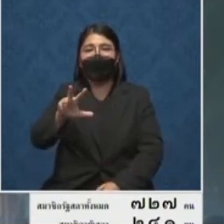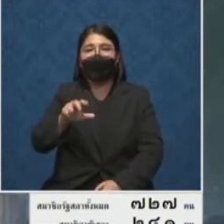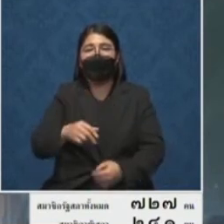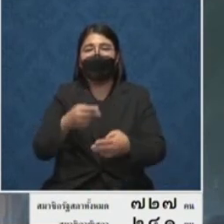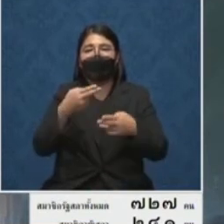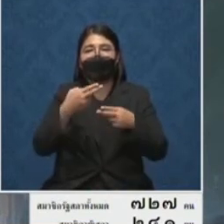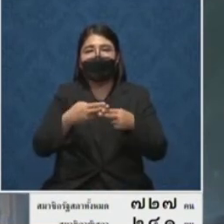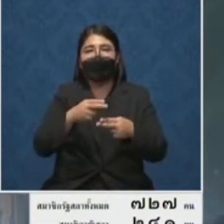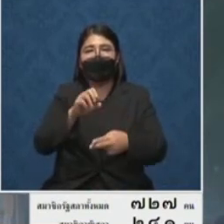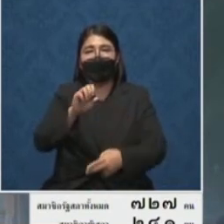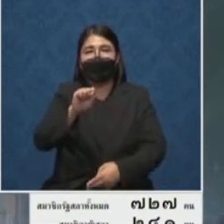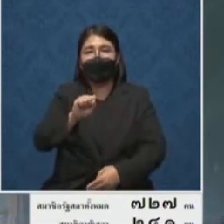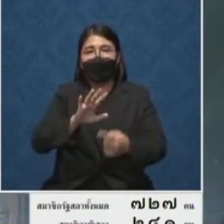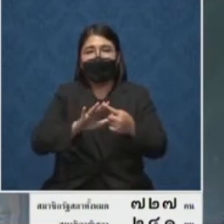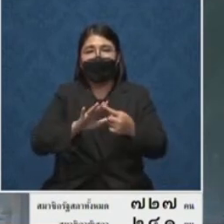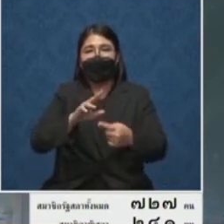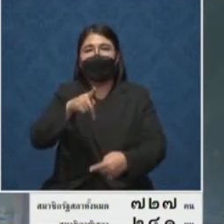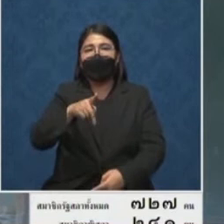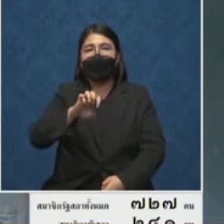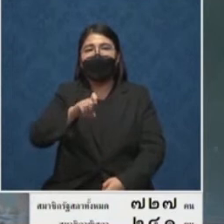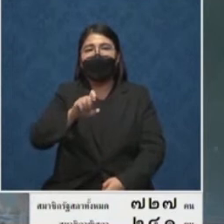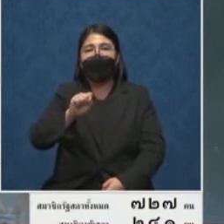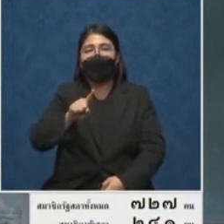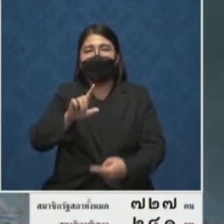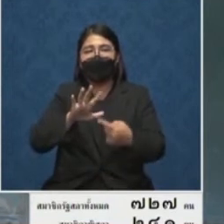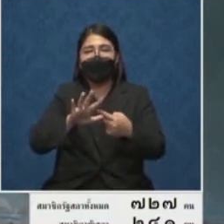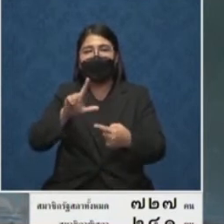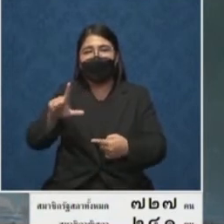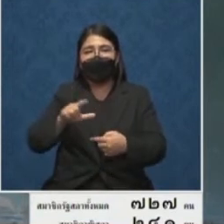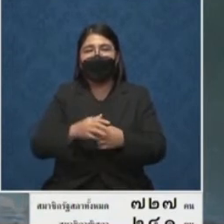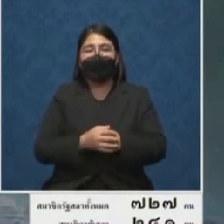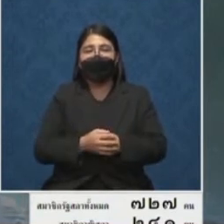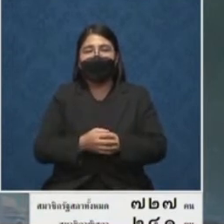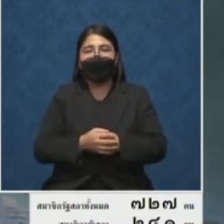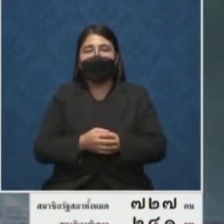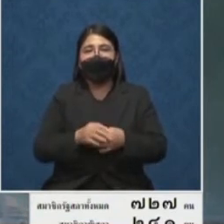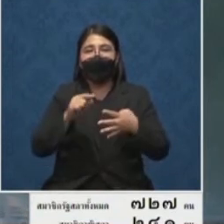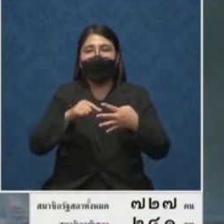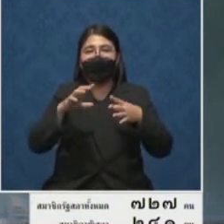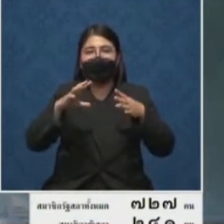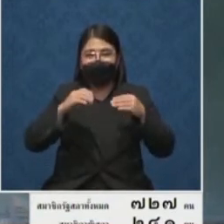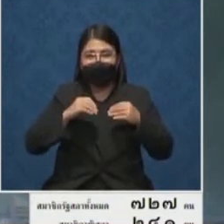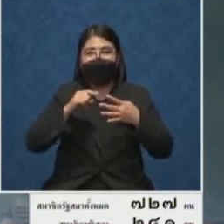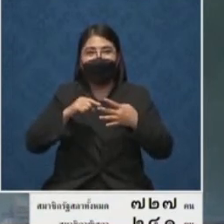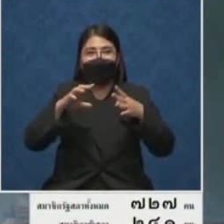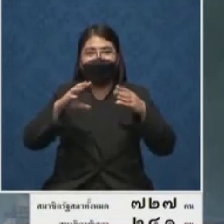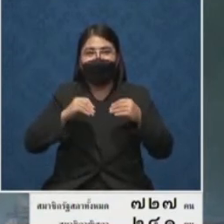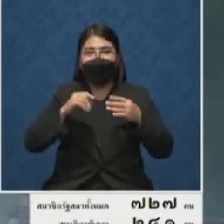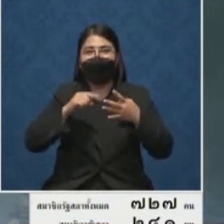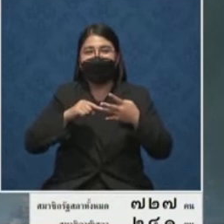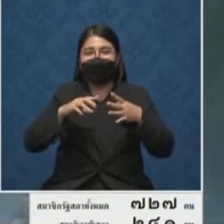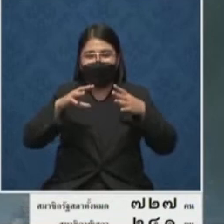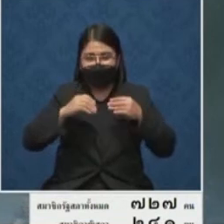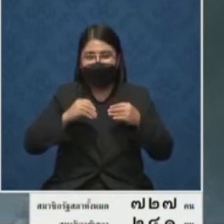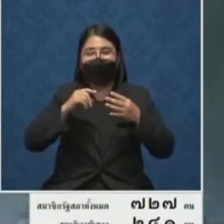623พลตำรวจตรีสุพิสารภักดีณฤนาถ 1รับหลักการ2รับหลักการ